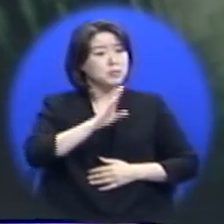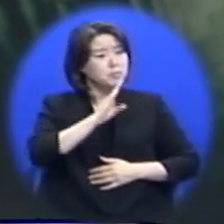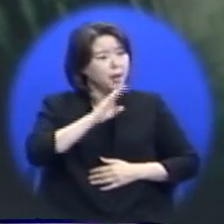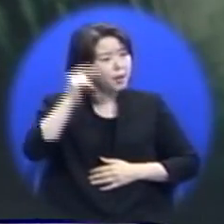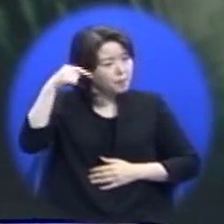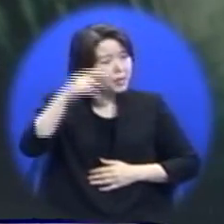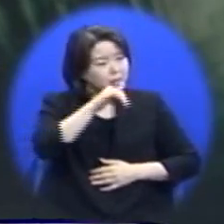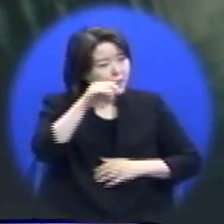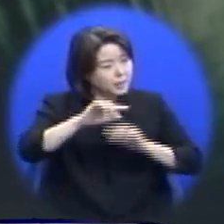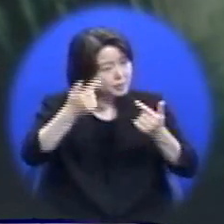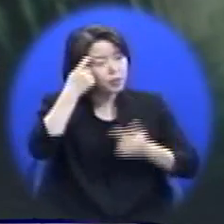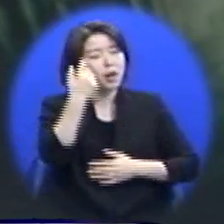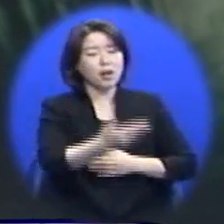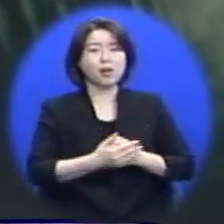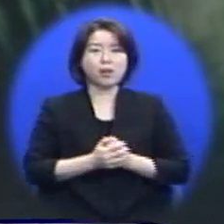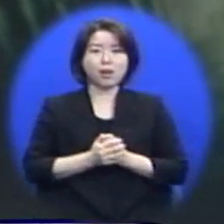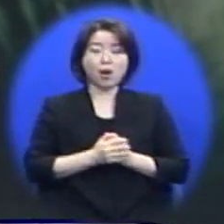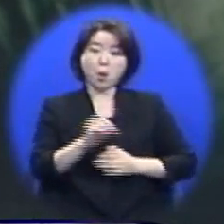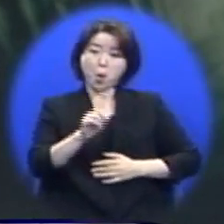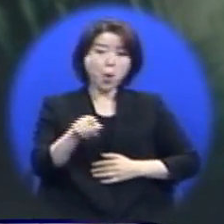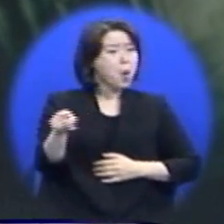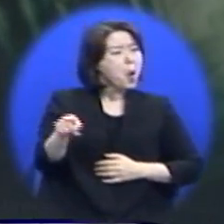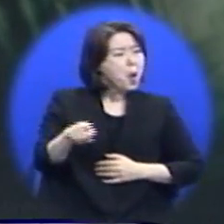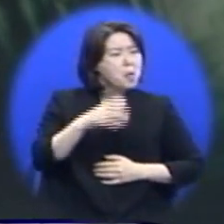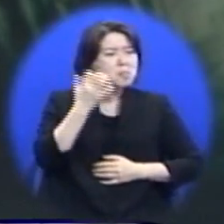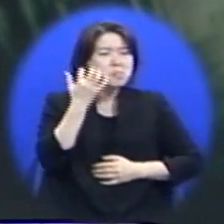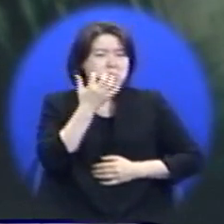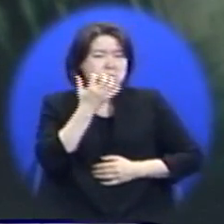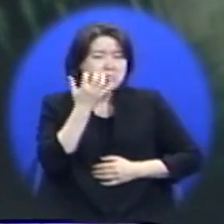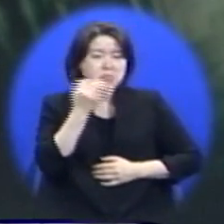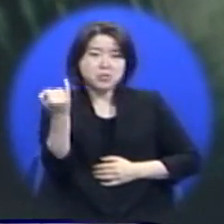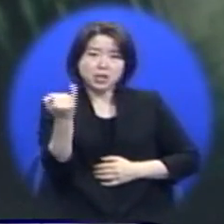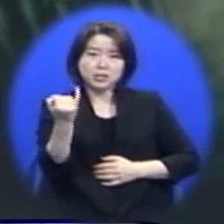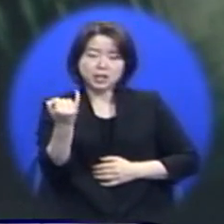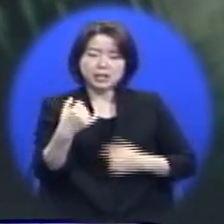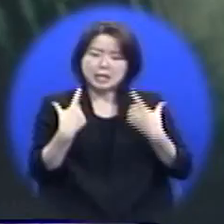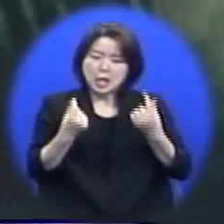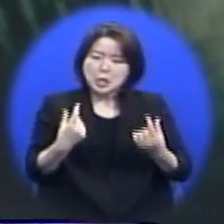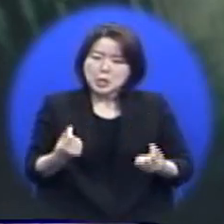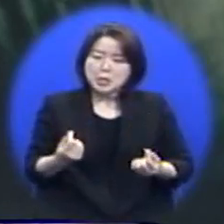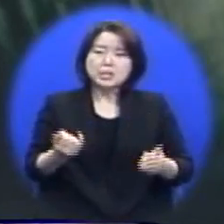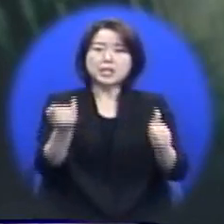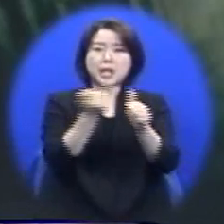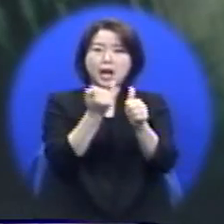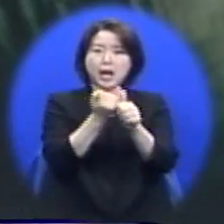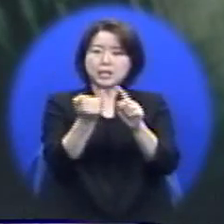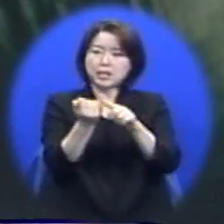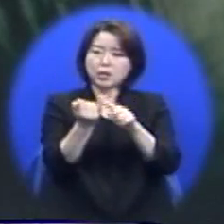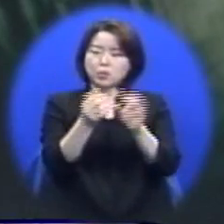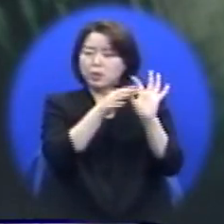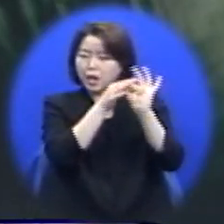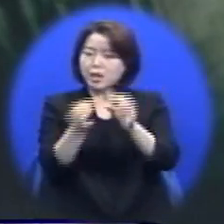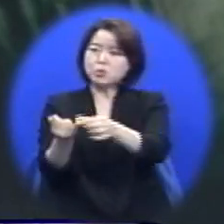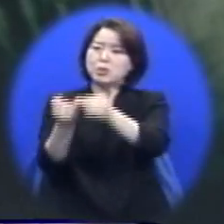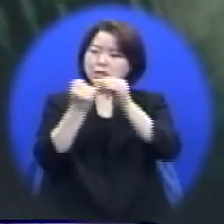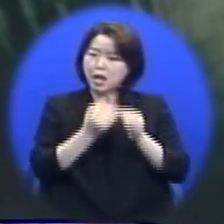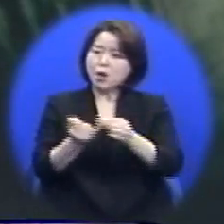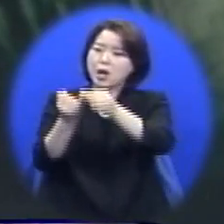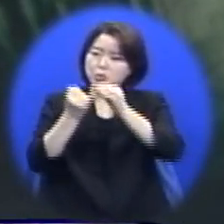없습니까? 아니 어떻게 그런 여자를 여전히 아내라고 그렇게 데리고 와서 삽니까?